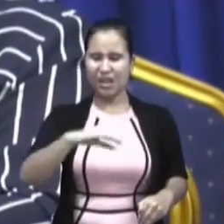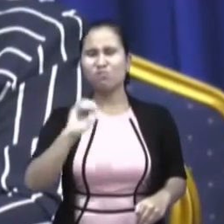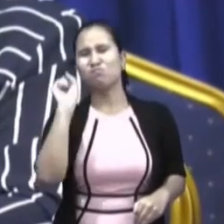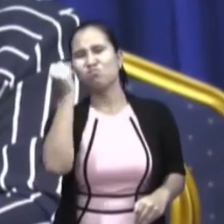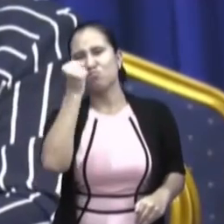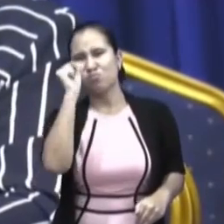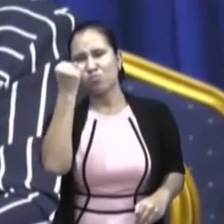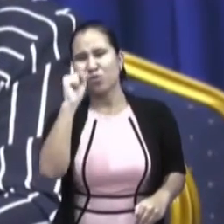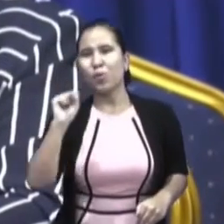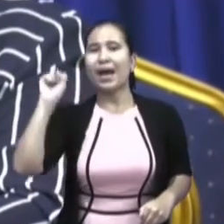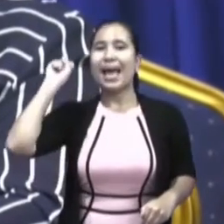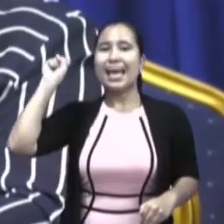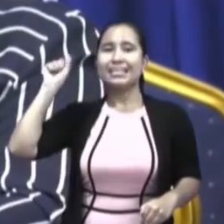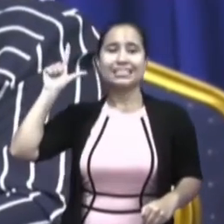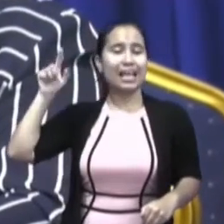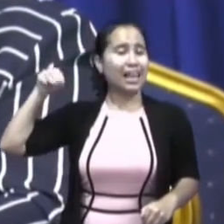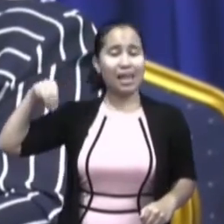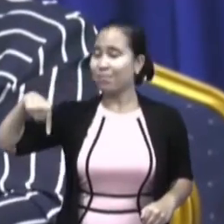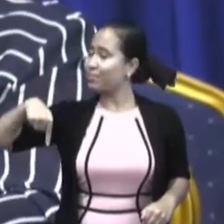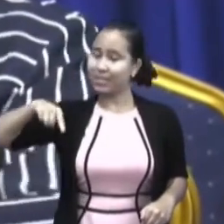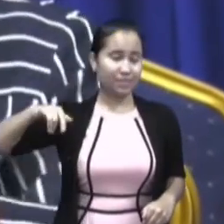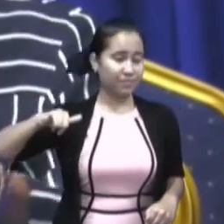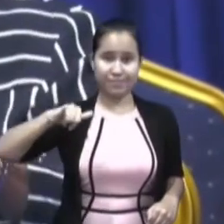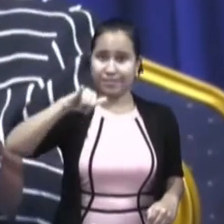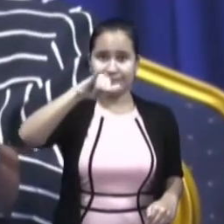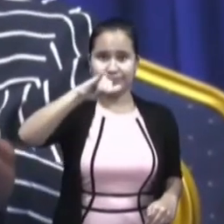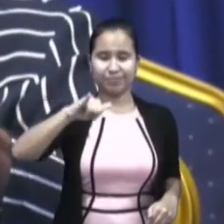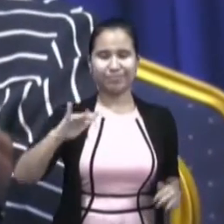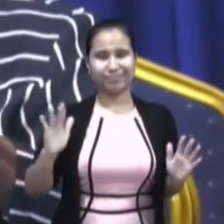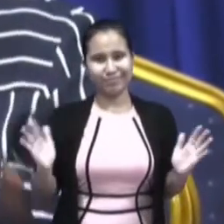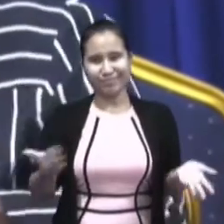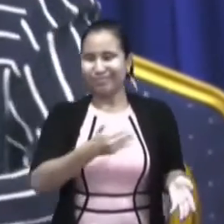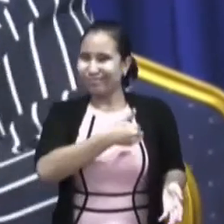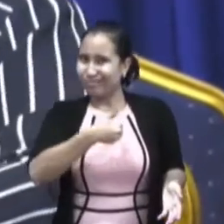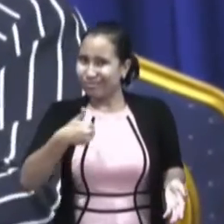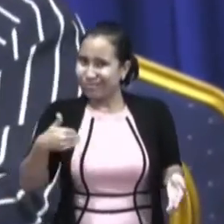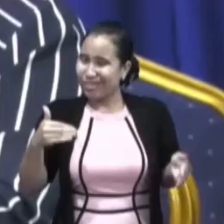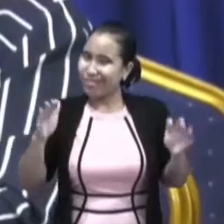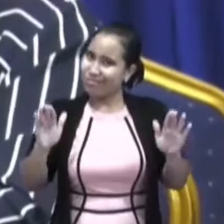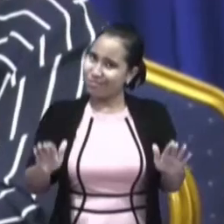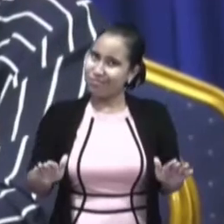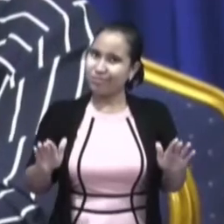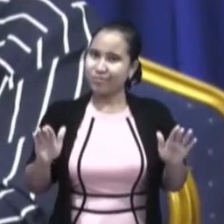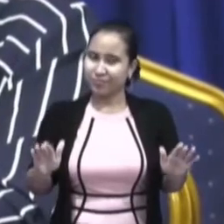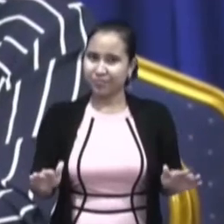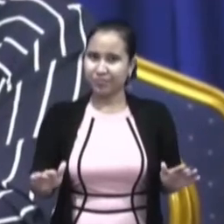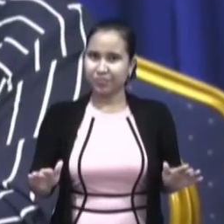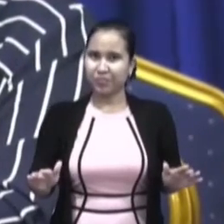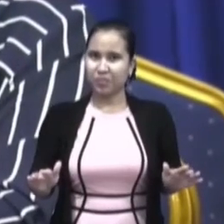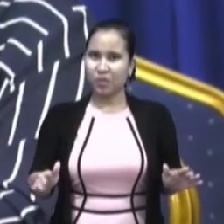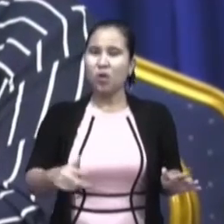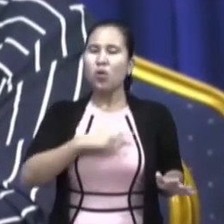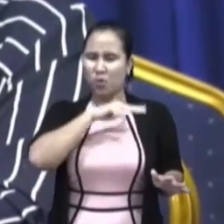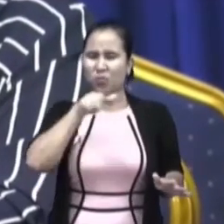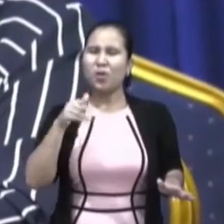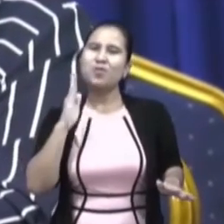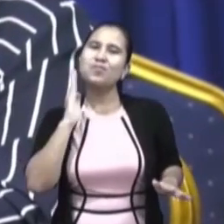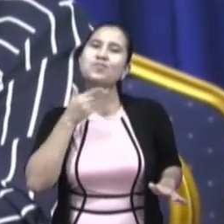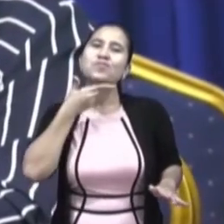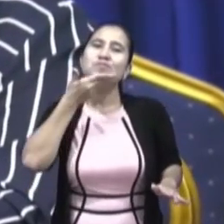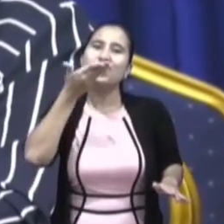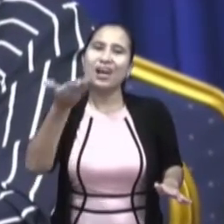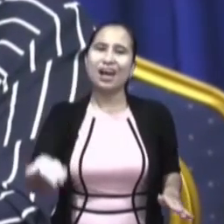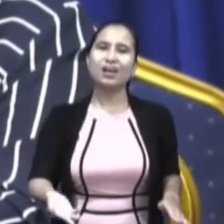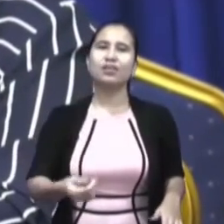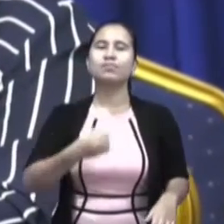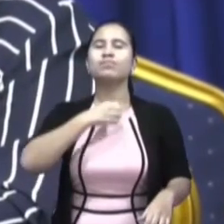waar SLM niet naartoe gaat. Het gaat even duren, dus ik vraag wel natuurlijk, we blijven geduld vragen, want meer kunnen we